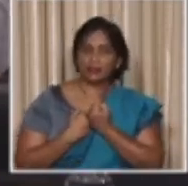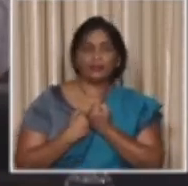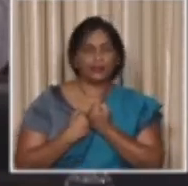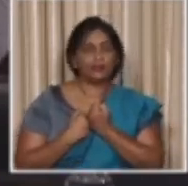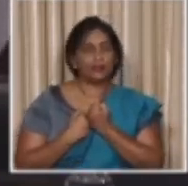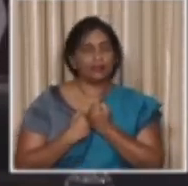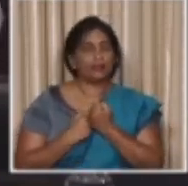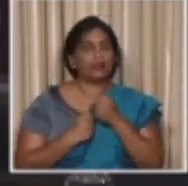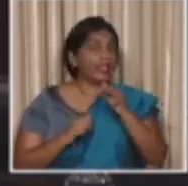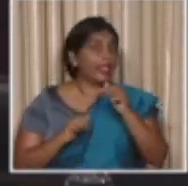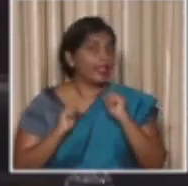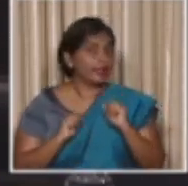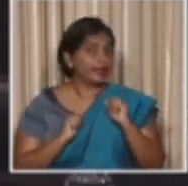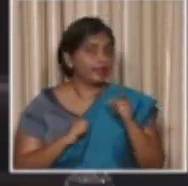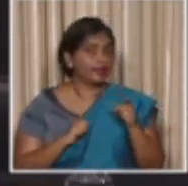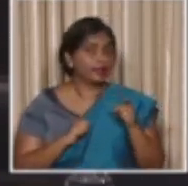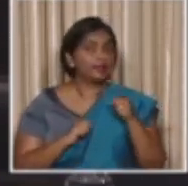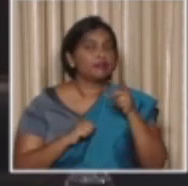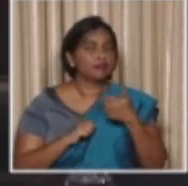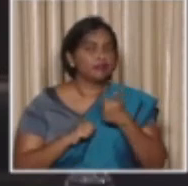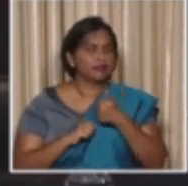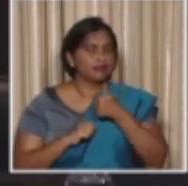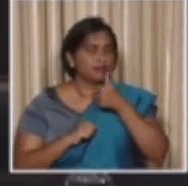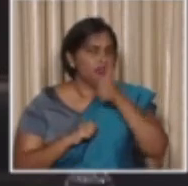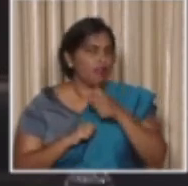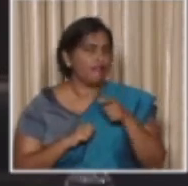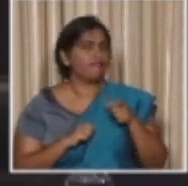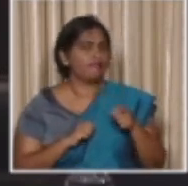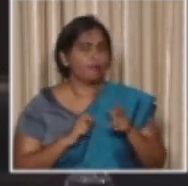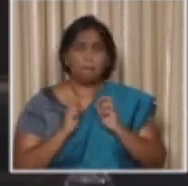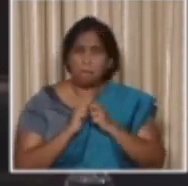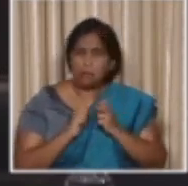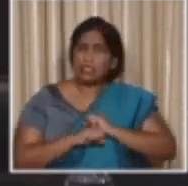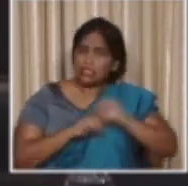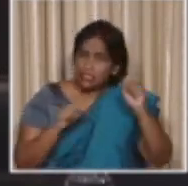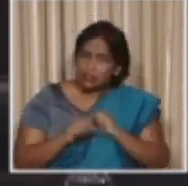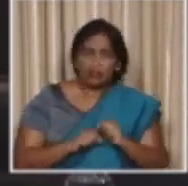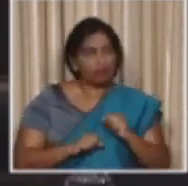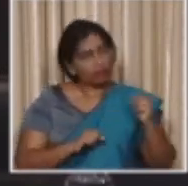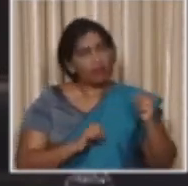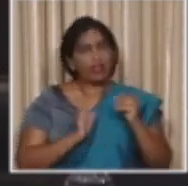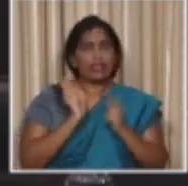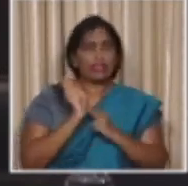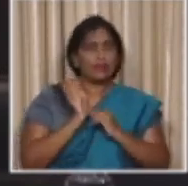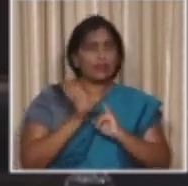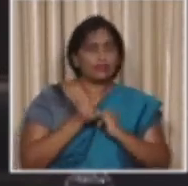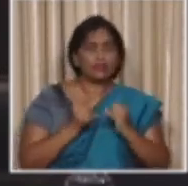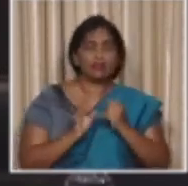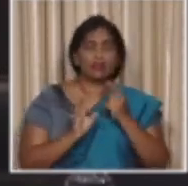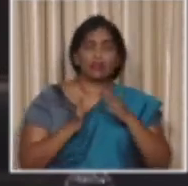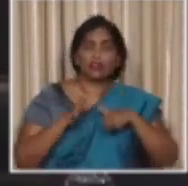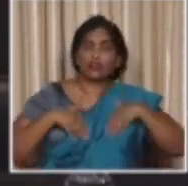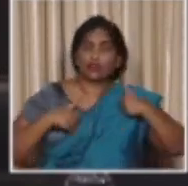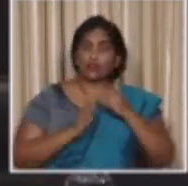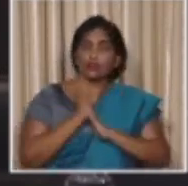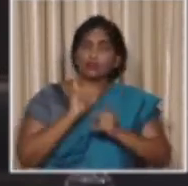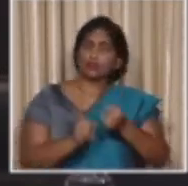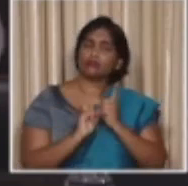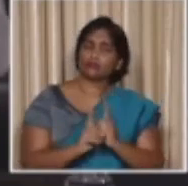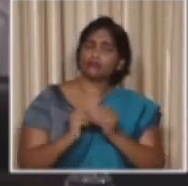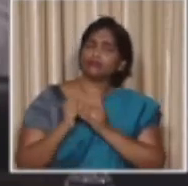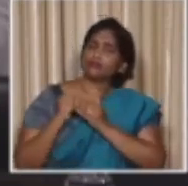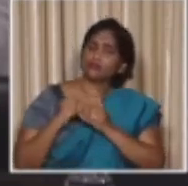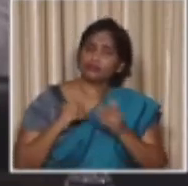इलाने मेक ऐमे रहासक्ति मेचर अर्बुदती युम सौख्यम से दीर्घकाल किटियान मट